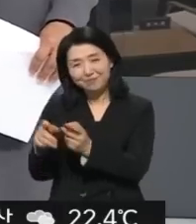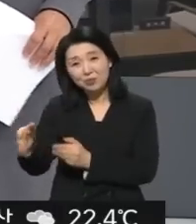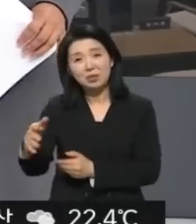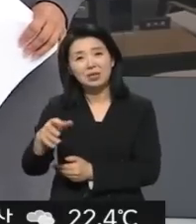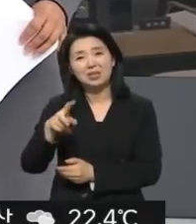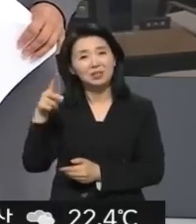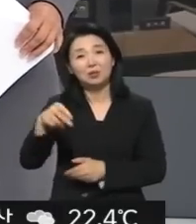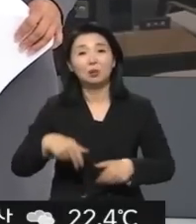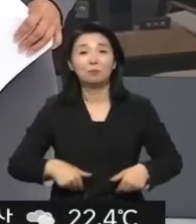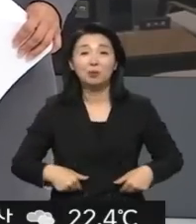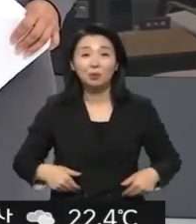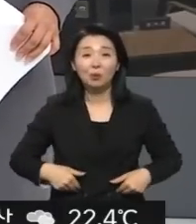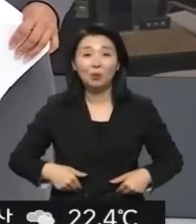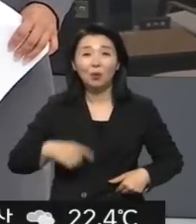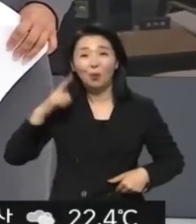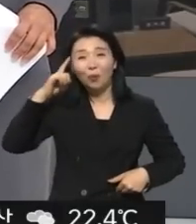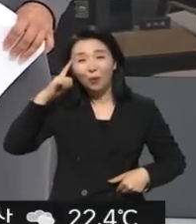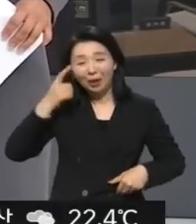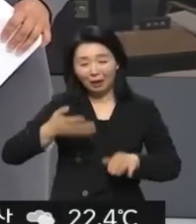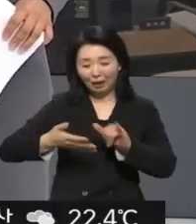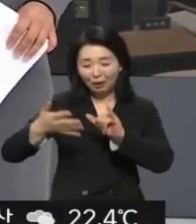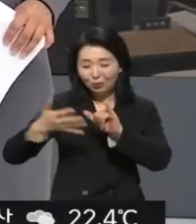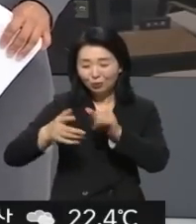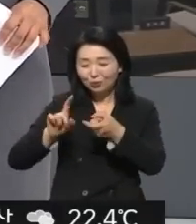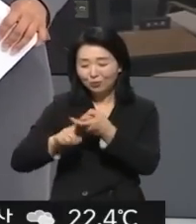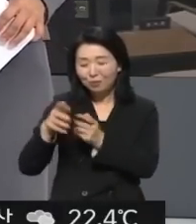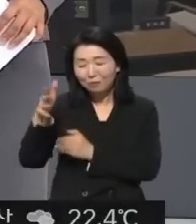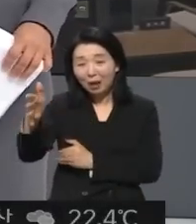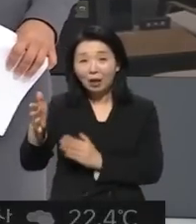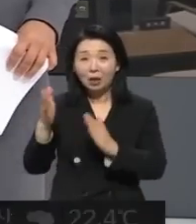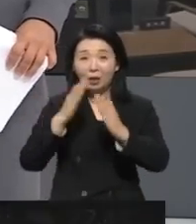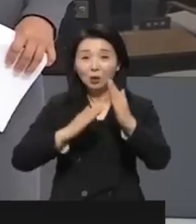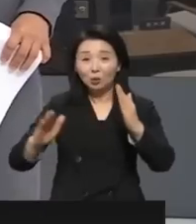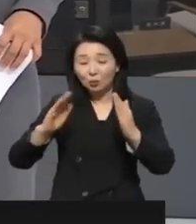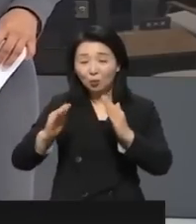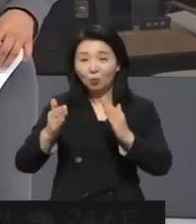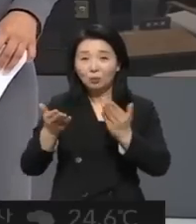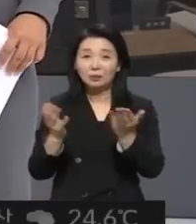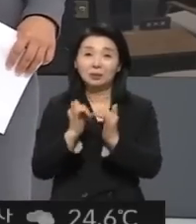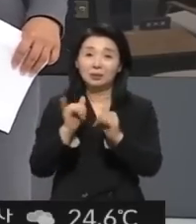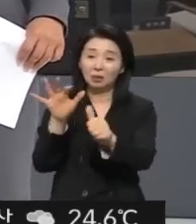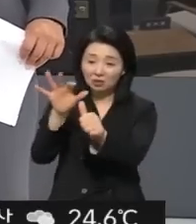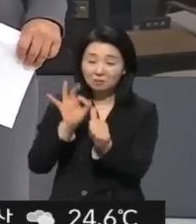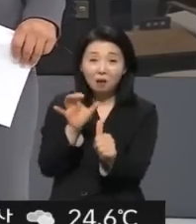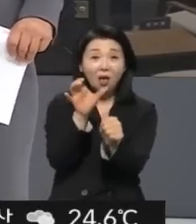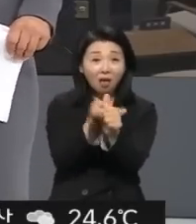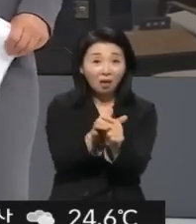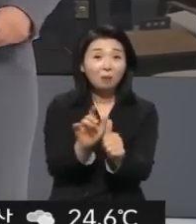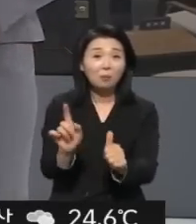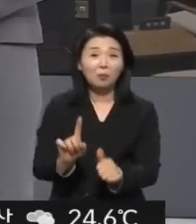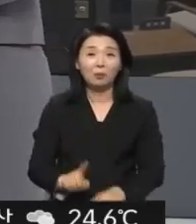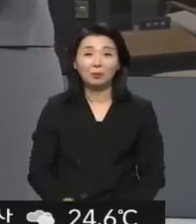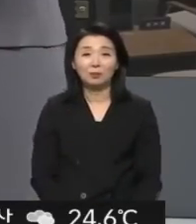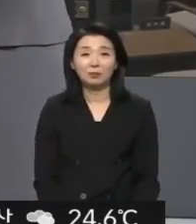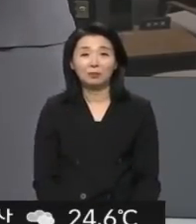했었는데 이제 아예 극우 유튜버를 공직자로 임명하느냐 이렇게 날을 세웠습니다.